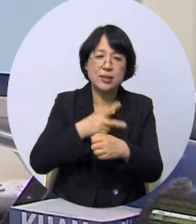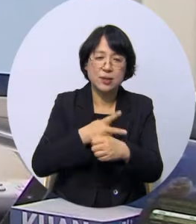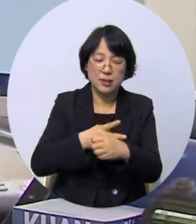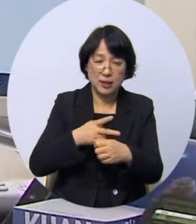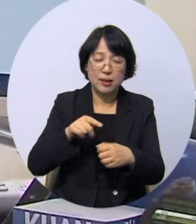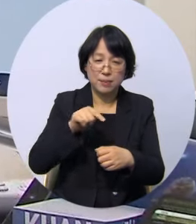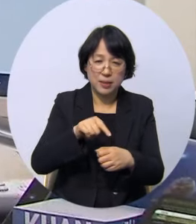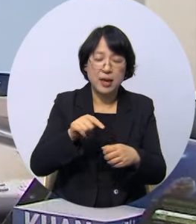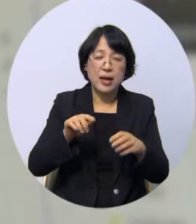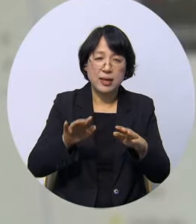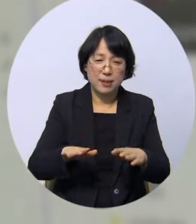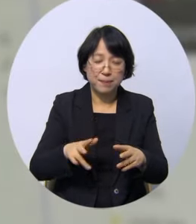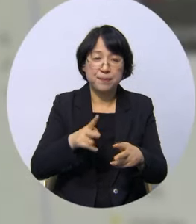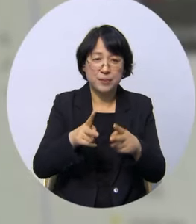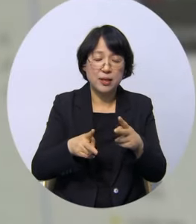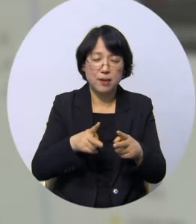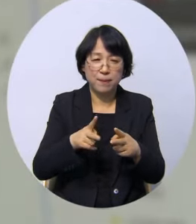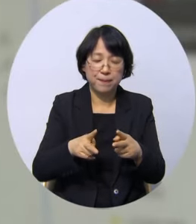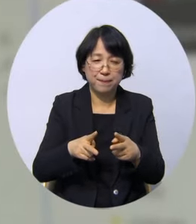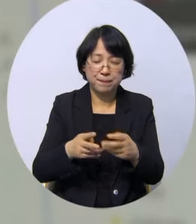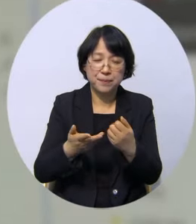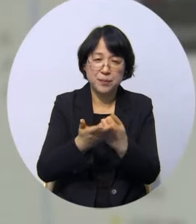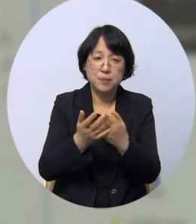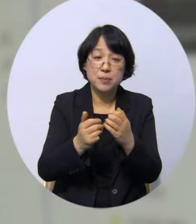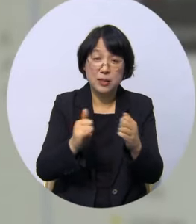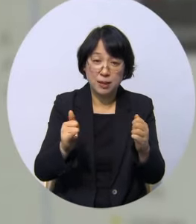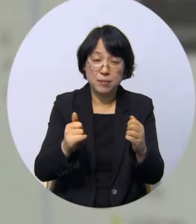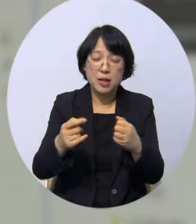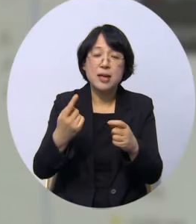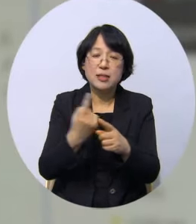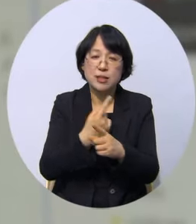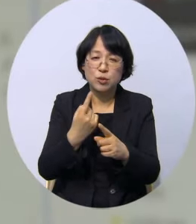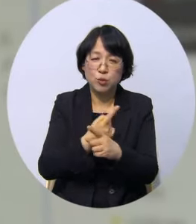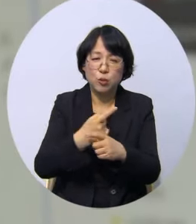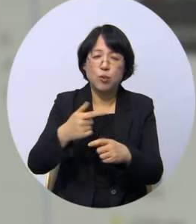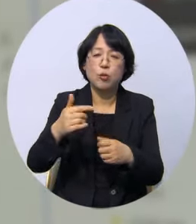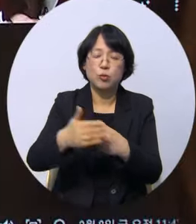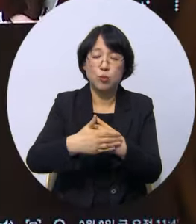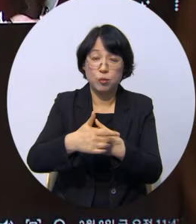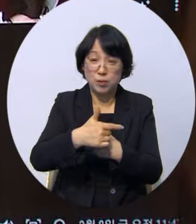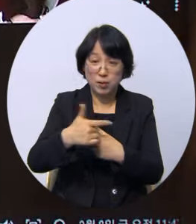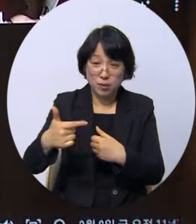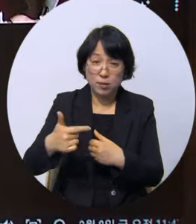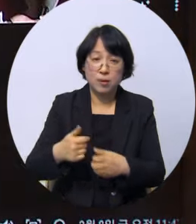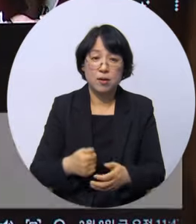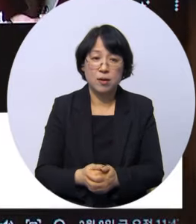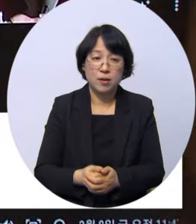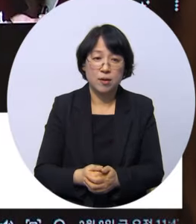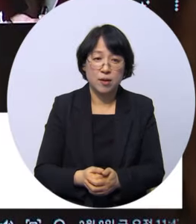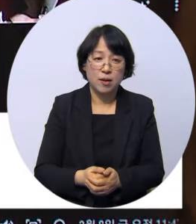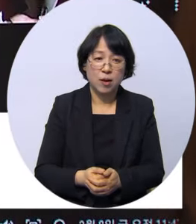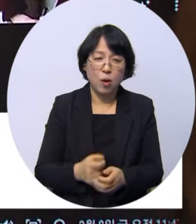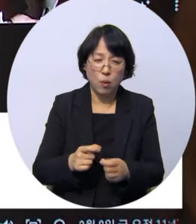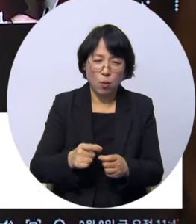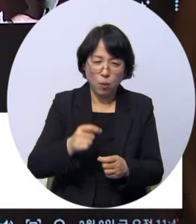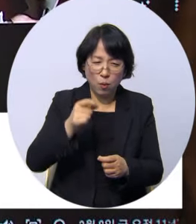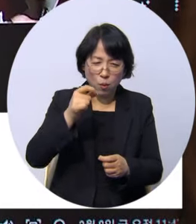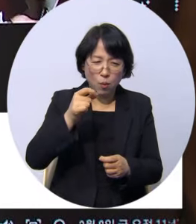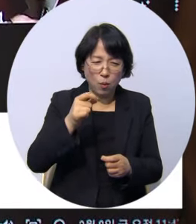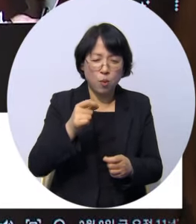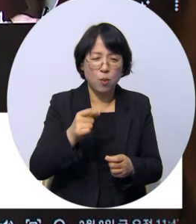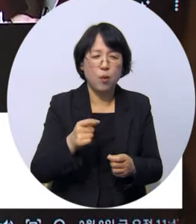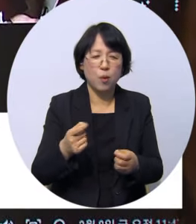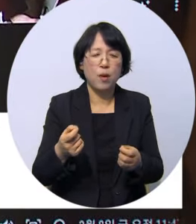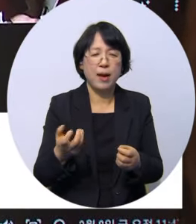사업이 선마을 사람들의 의료 접근성에 큰 도움이 될 것이라 말합니다 에 대해서